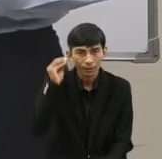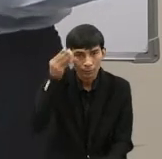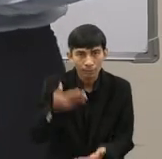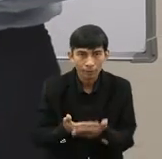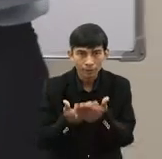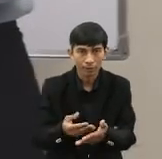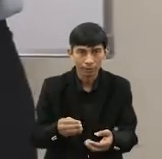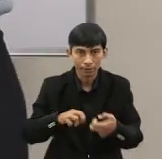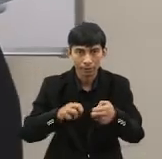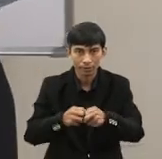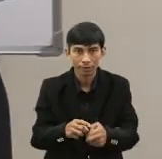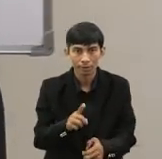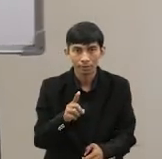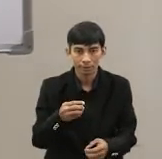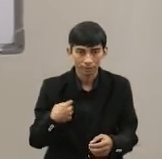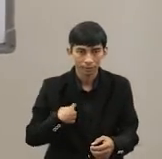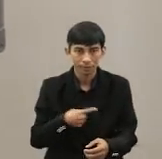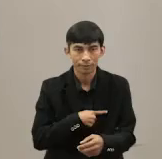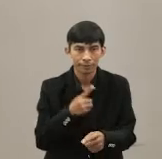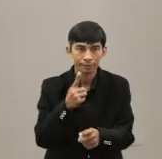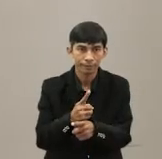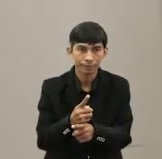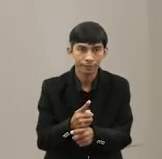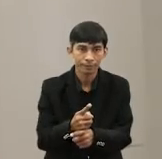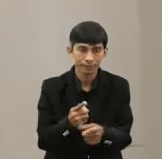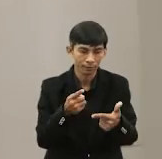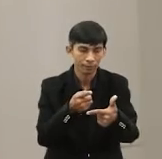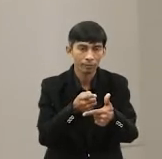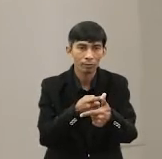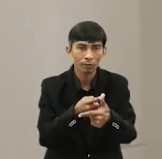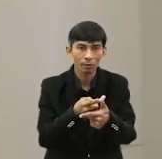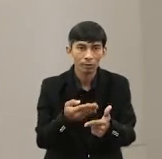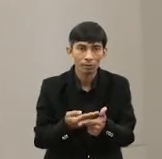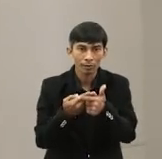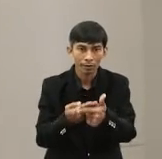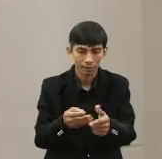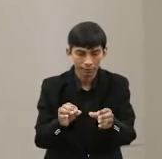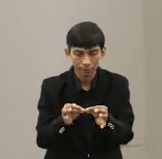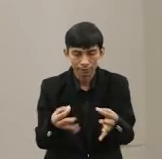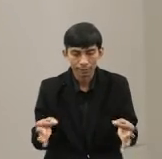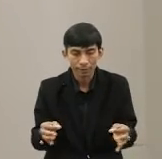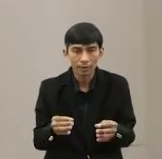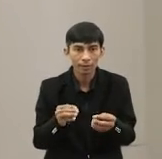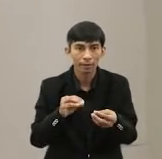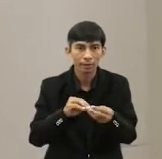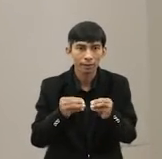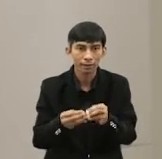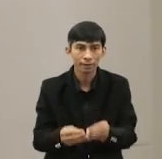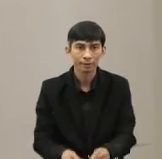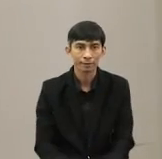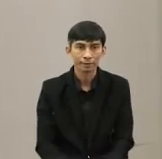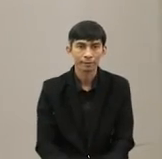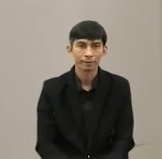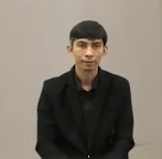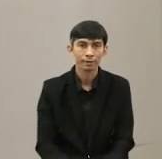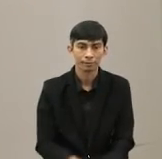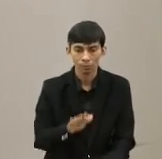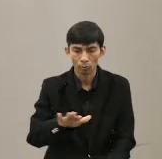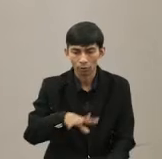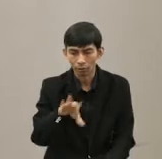đam bay bằng cao chầm nọt mũi dương trừ tim mũi bằng cao là bạc lệ prosen bà côn ở toa miền là bạc lệ